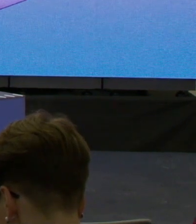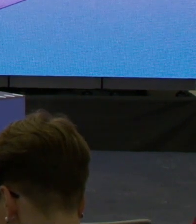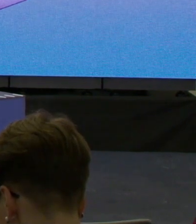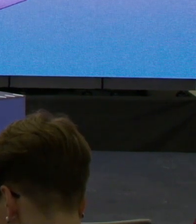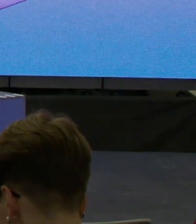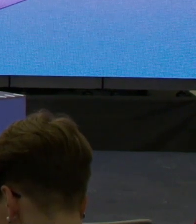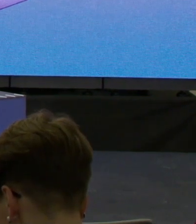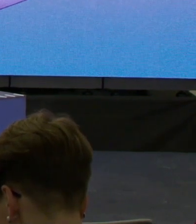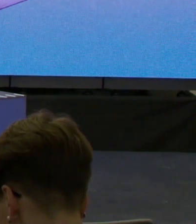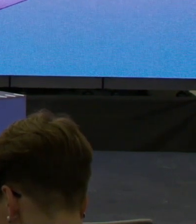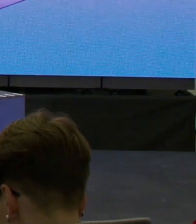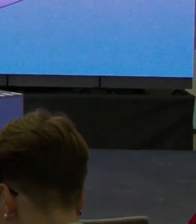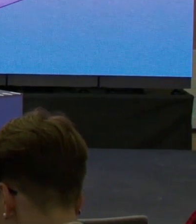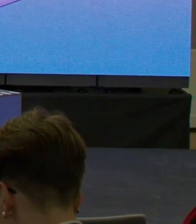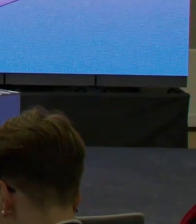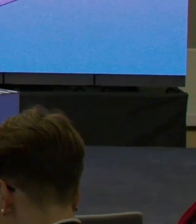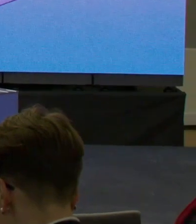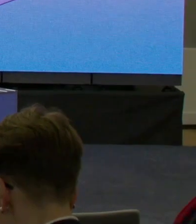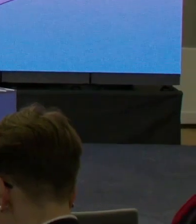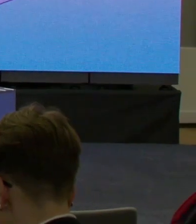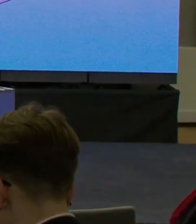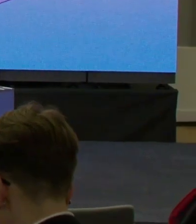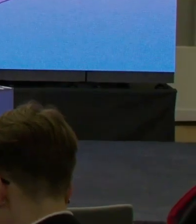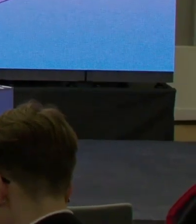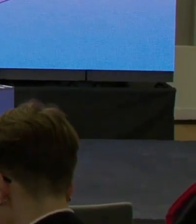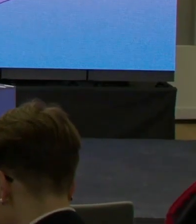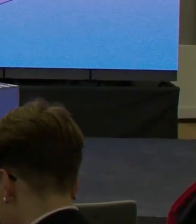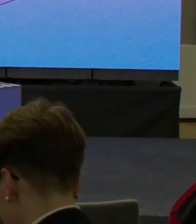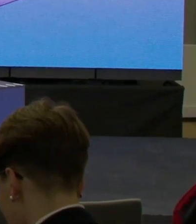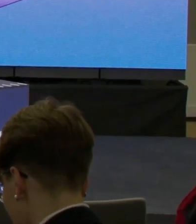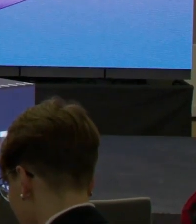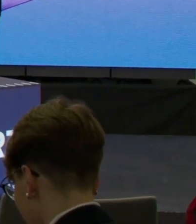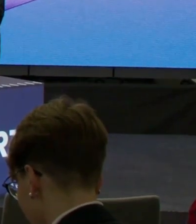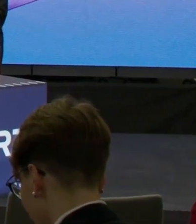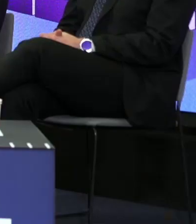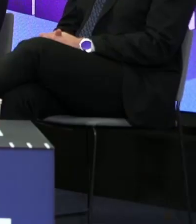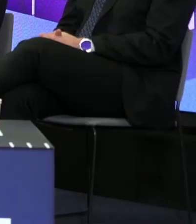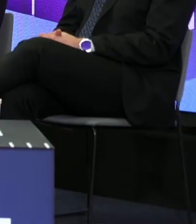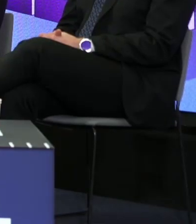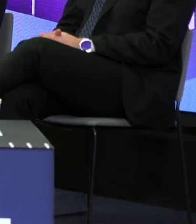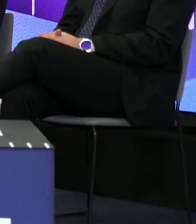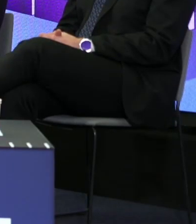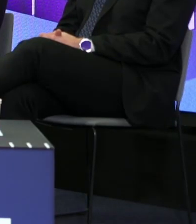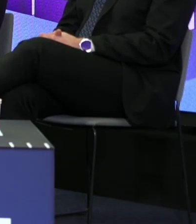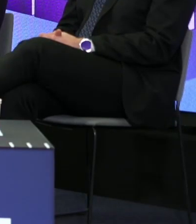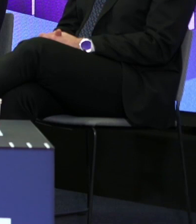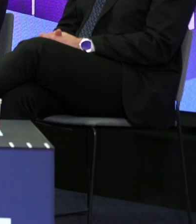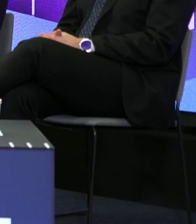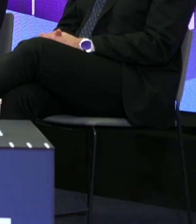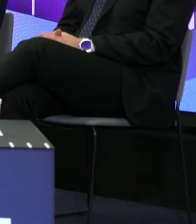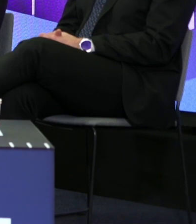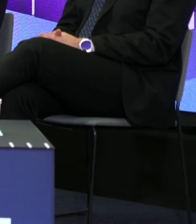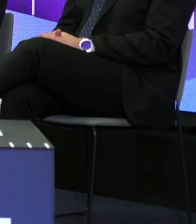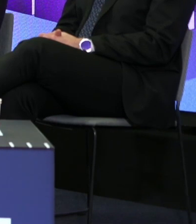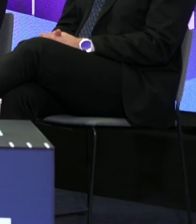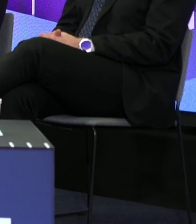Ir tiesiog padarysite tokią trumpą įžangą ir suteiksite mums minčių šiek tiek pamastymui. Aš spėju, čia viskas bus lietuviškai.